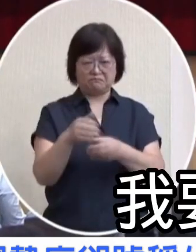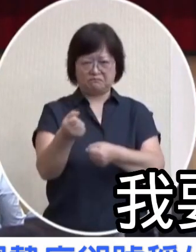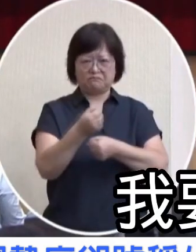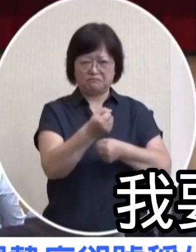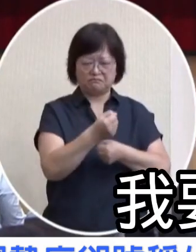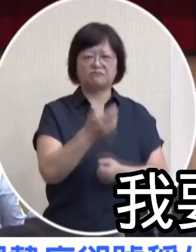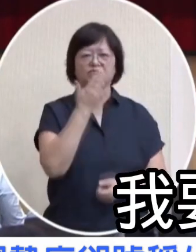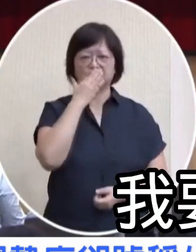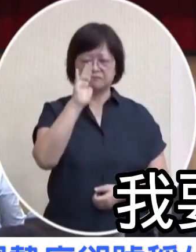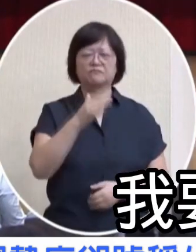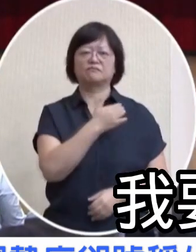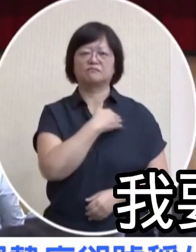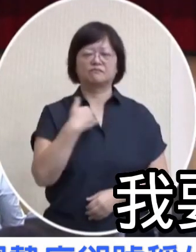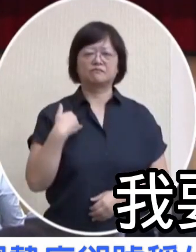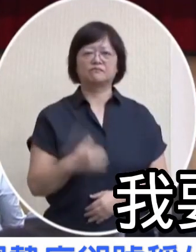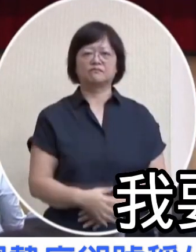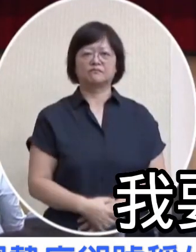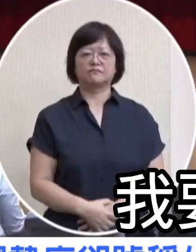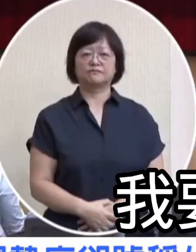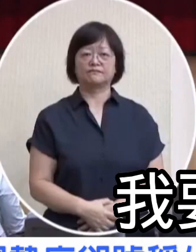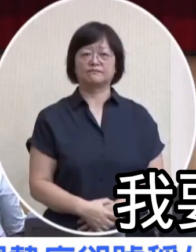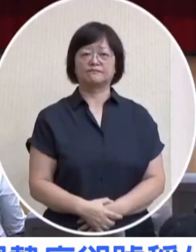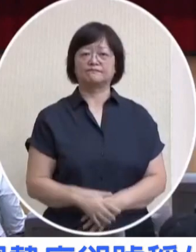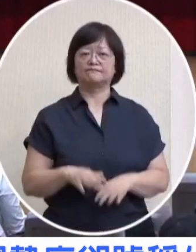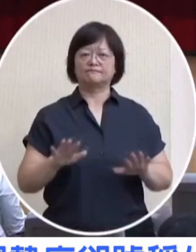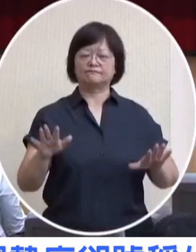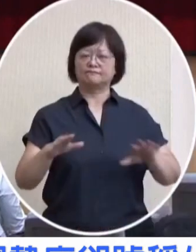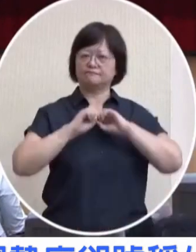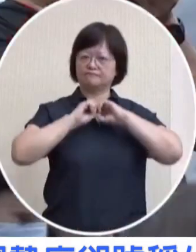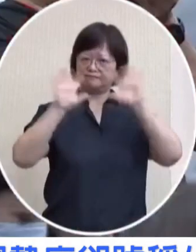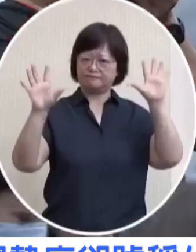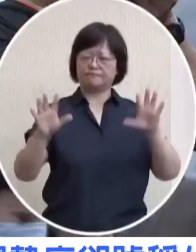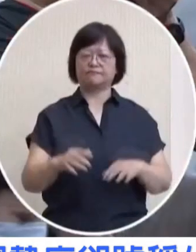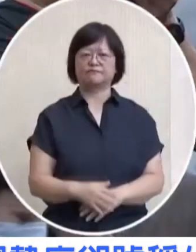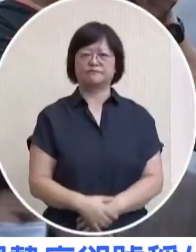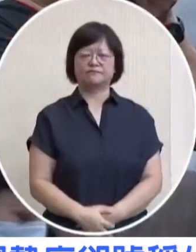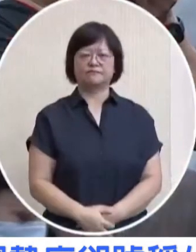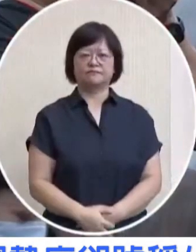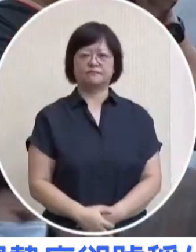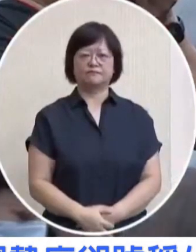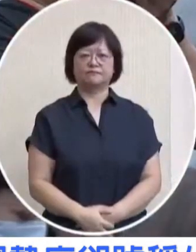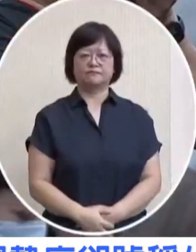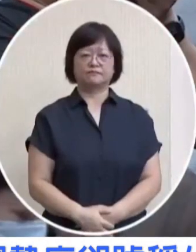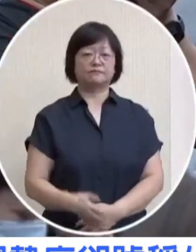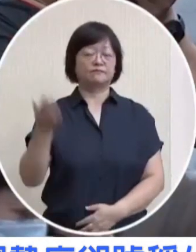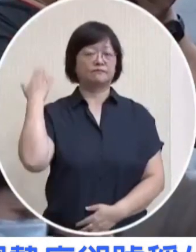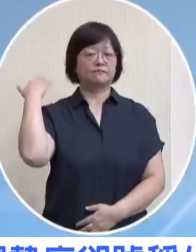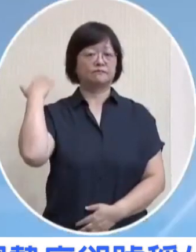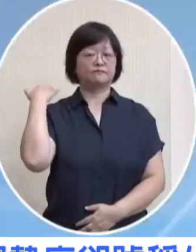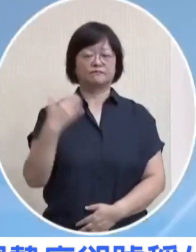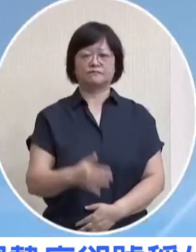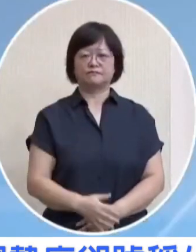我要在此向全国人民报告，过去这段时间，